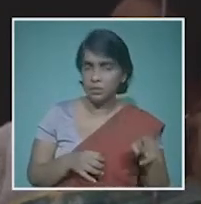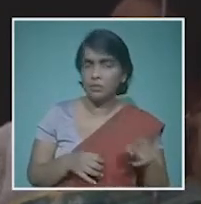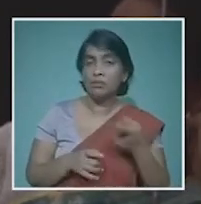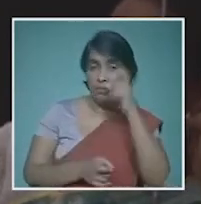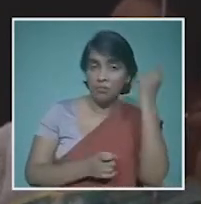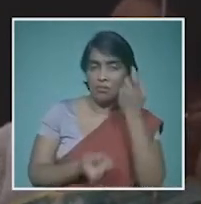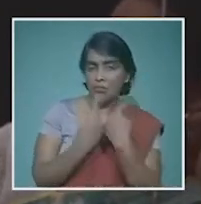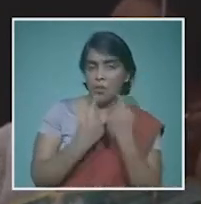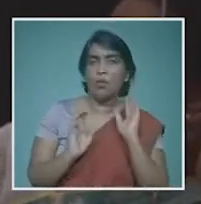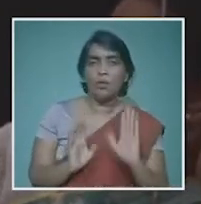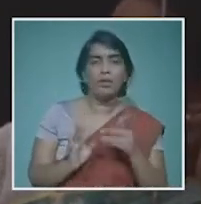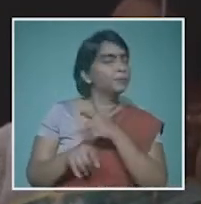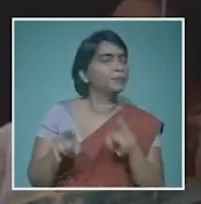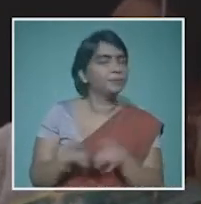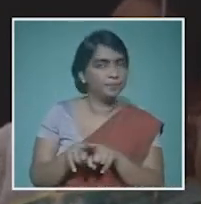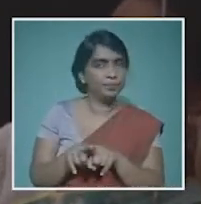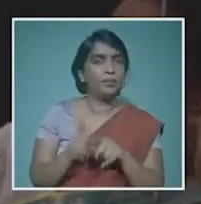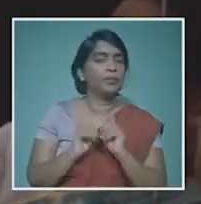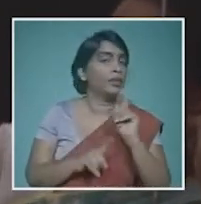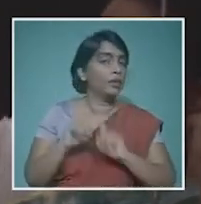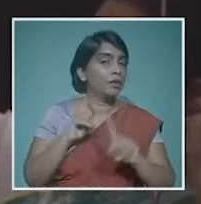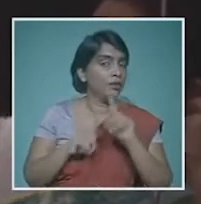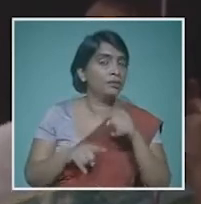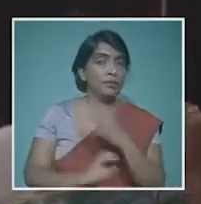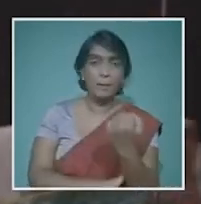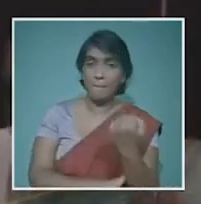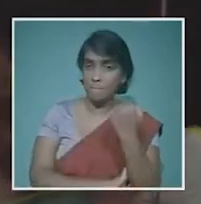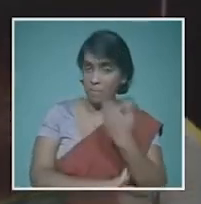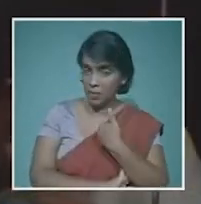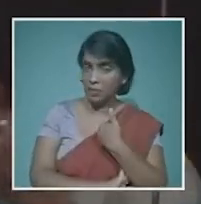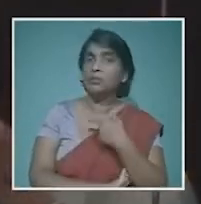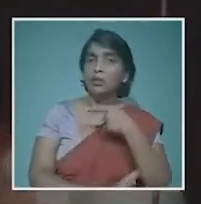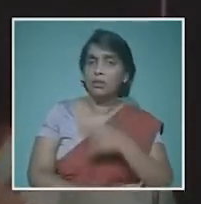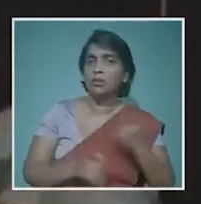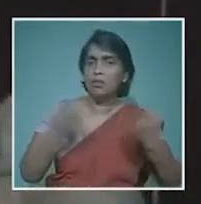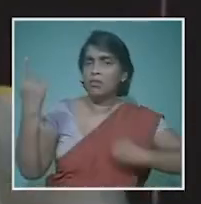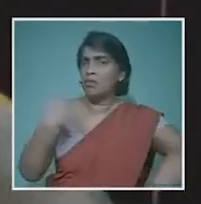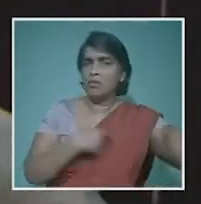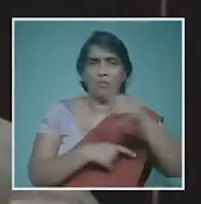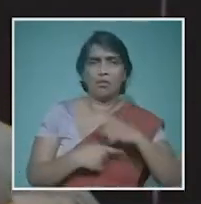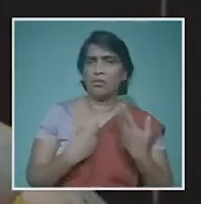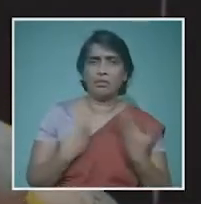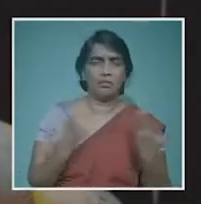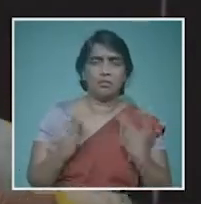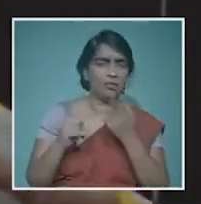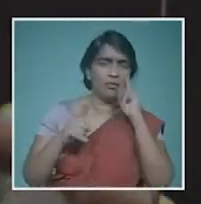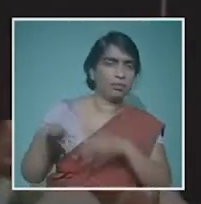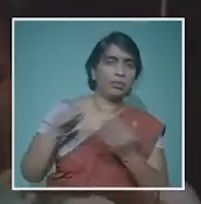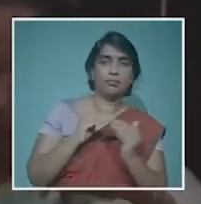සොයා බලන්න ඕනේ කියලා. එතකොට පාර්ලිමේන්තුවට නම් මේ බලය තියෙන්නේ අපි කාටවත් පුළුවන් කමක් නැහැ ඊට උඩින් වැඩ